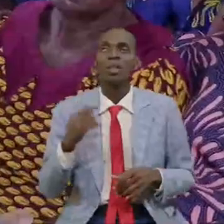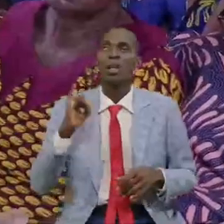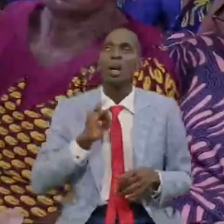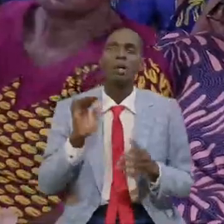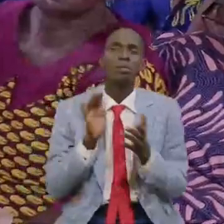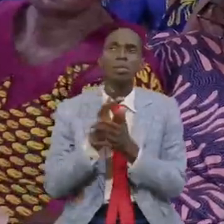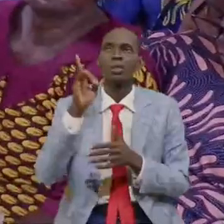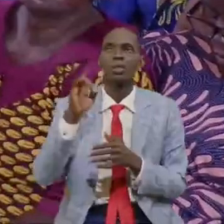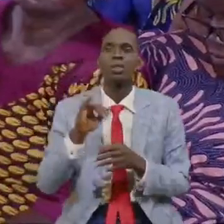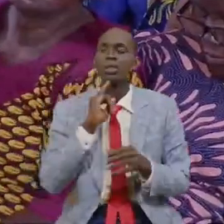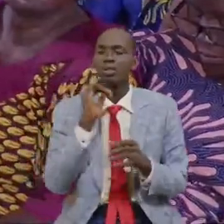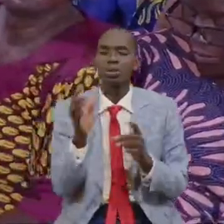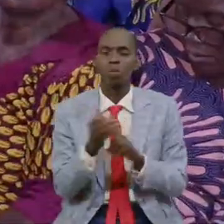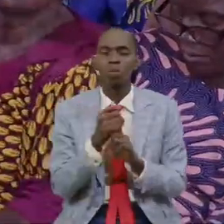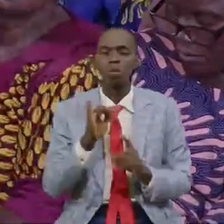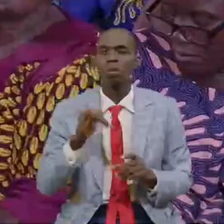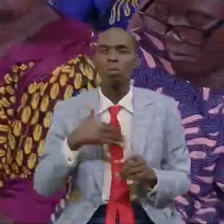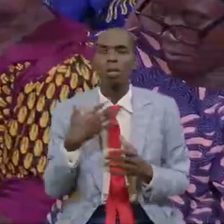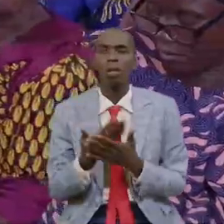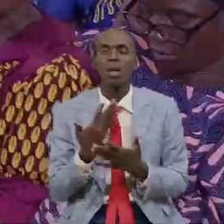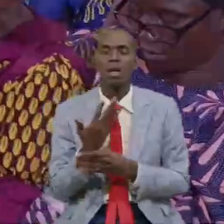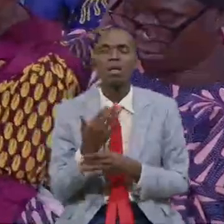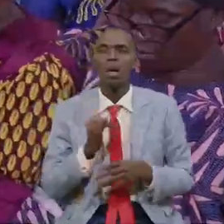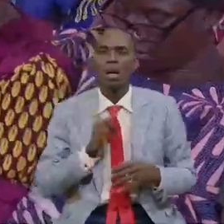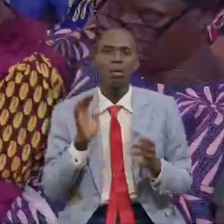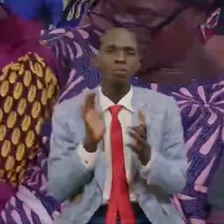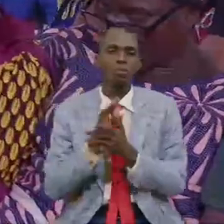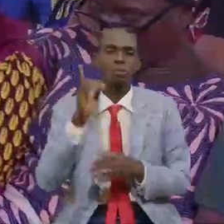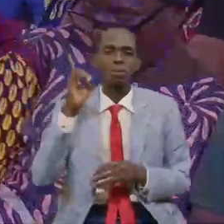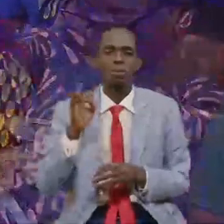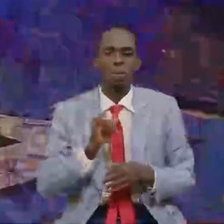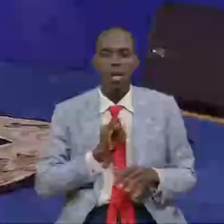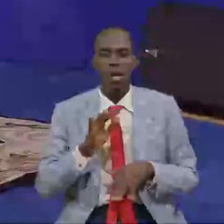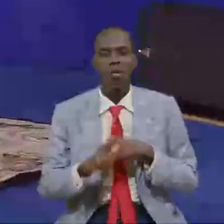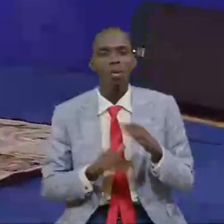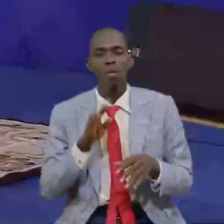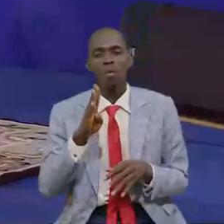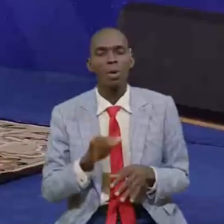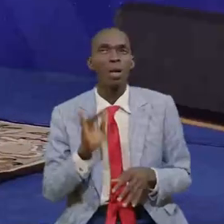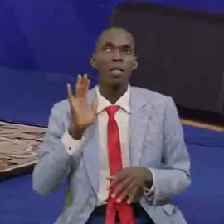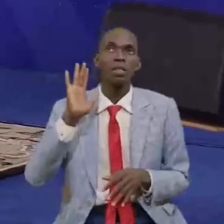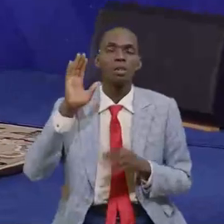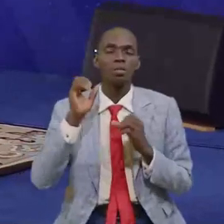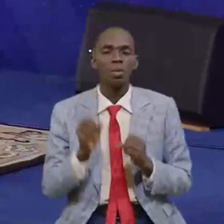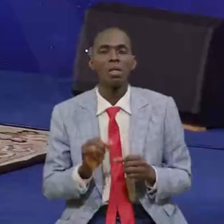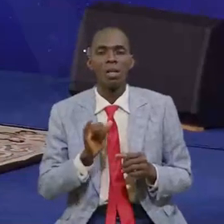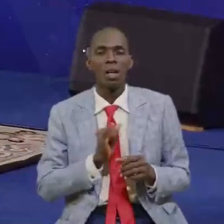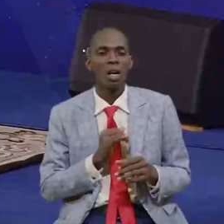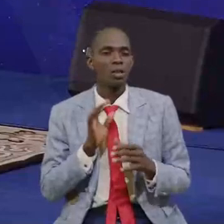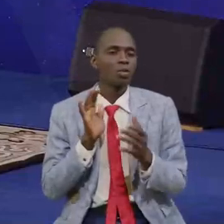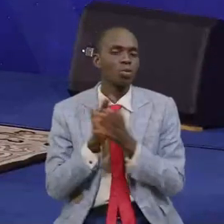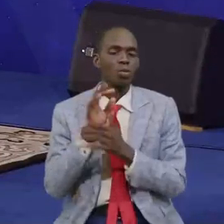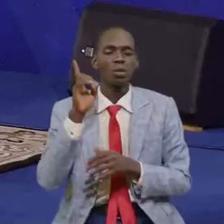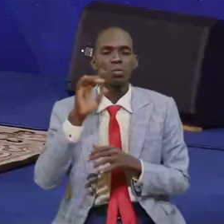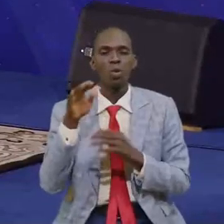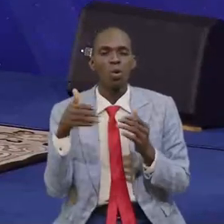confiance. Je suis au bon endroit. Je lui fais confiance. Je marche par sa puissance. Je lui fais confiance. Toutes les